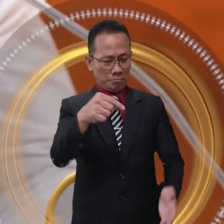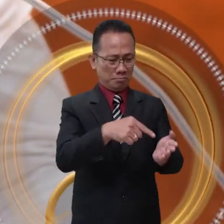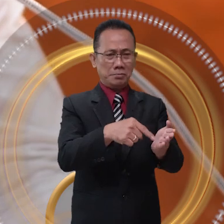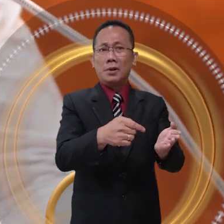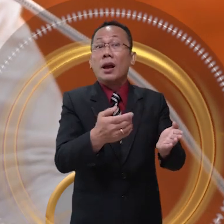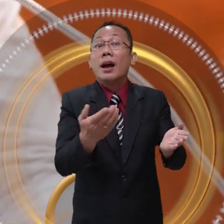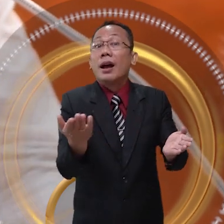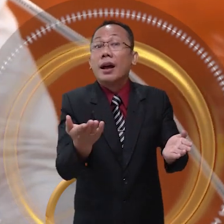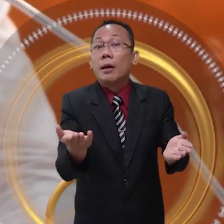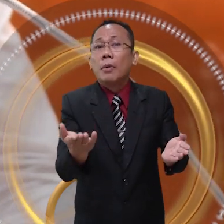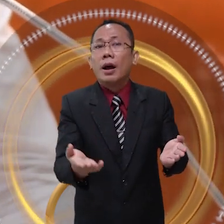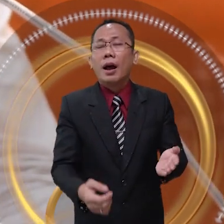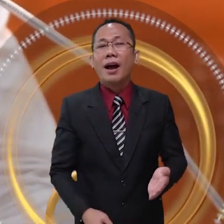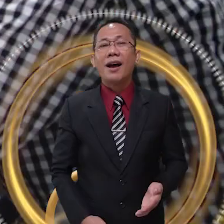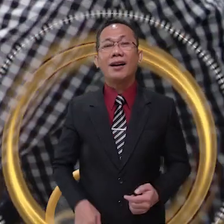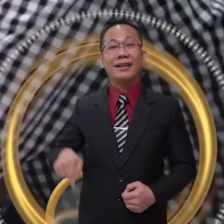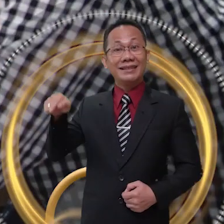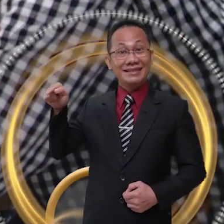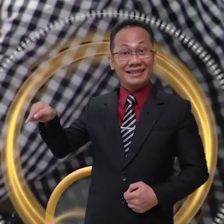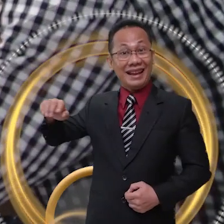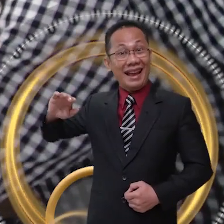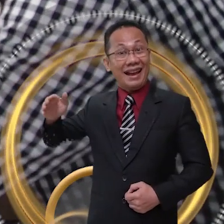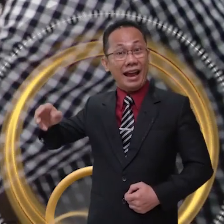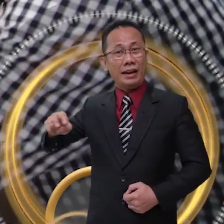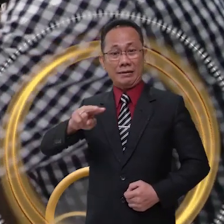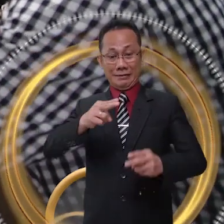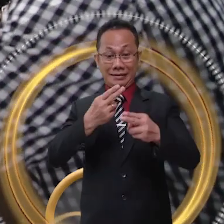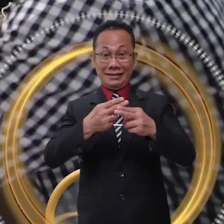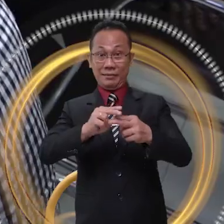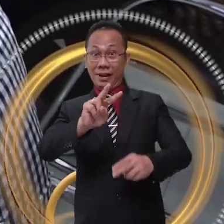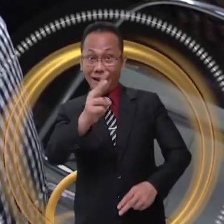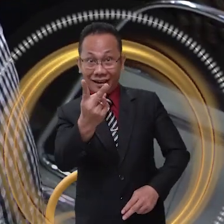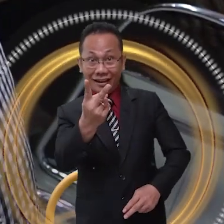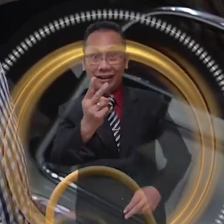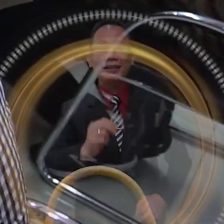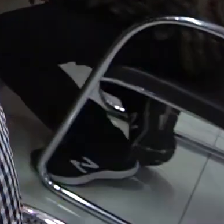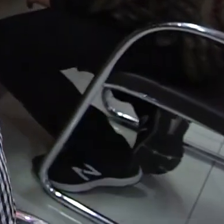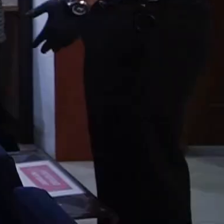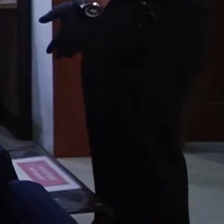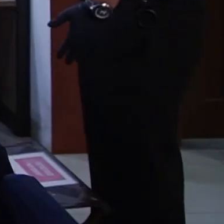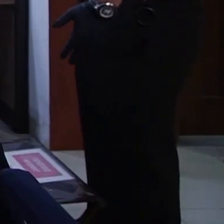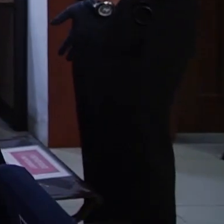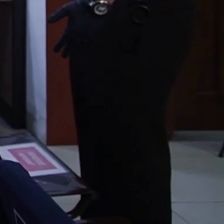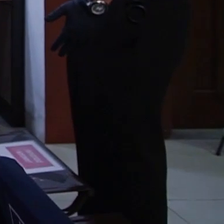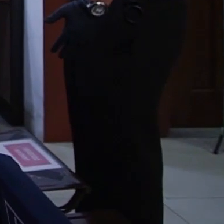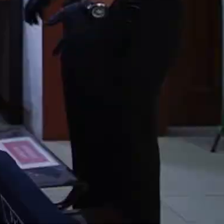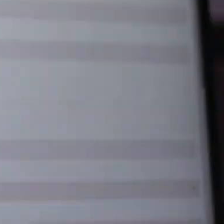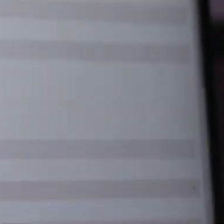Ini untuk keperluannya apa ya Pak? Mau merubah nama pada akte anak.